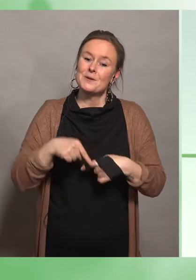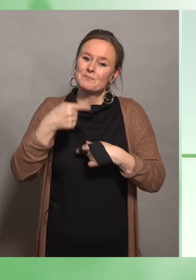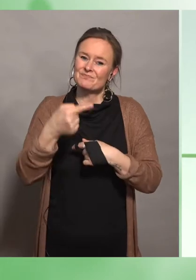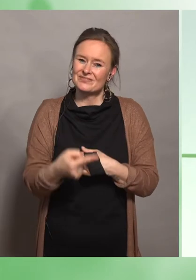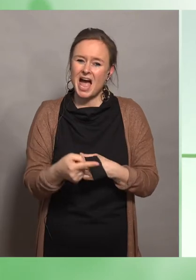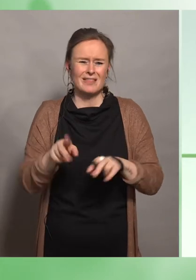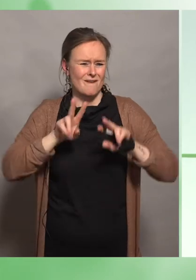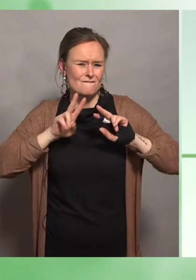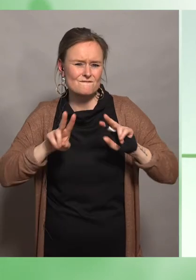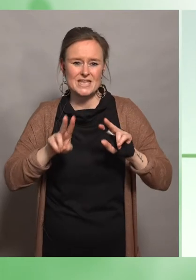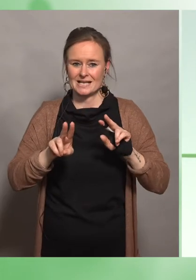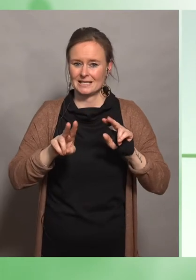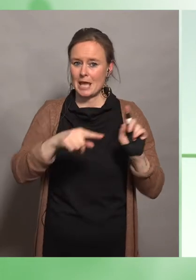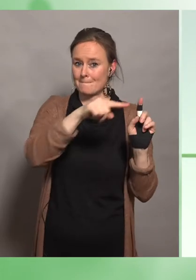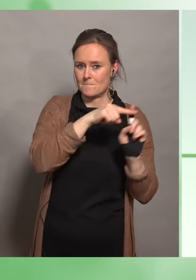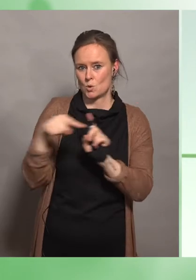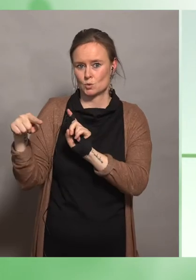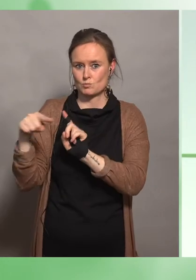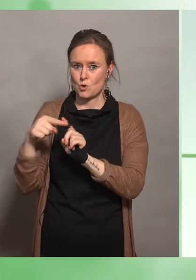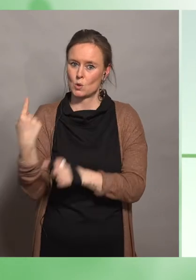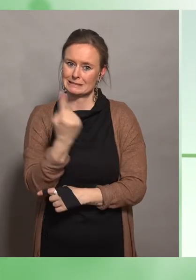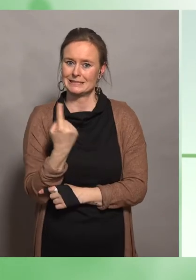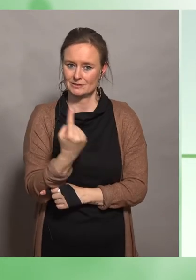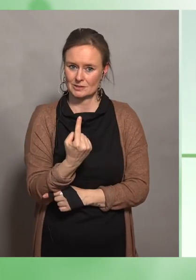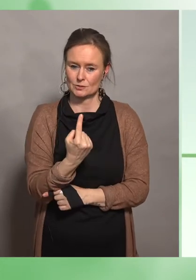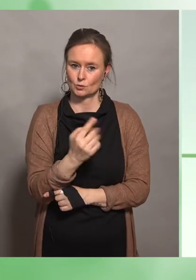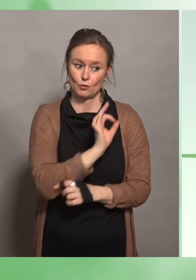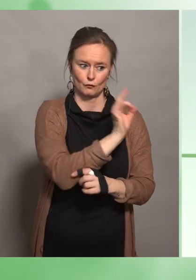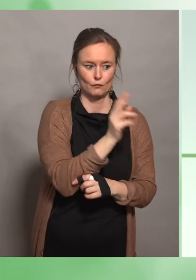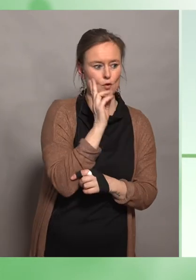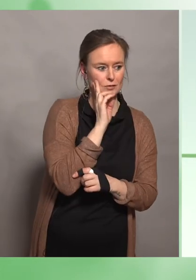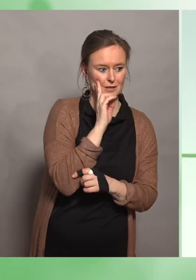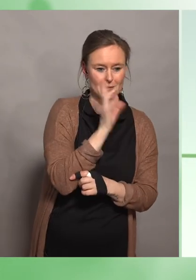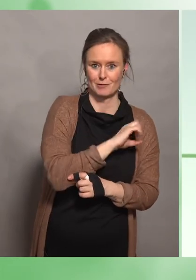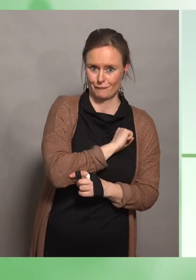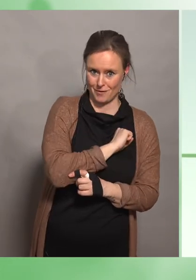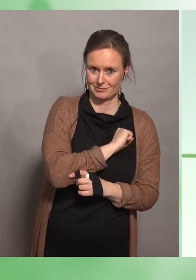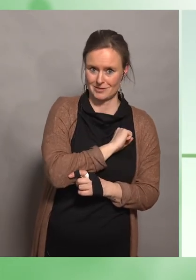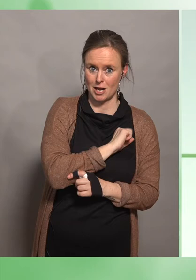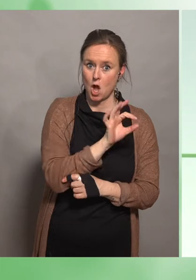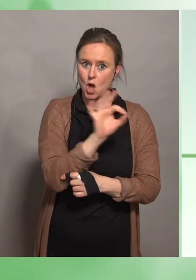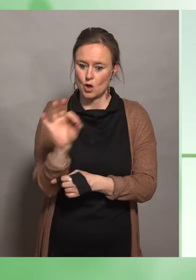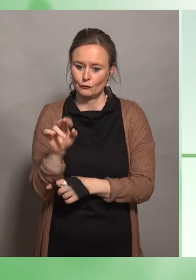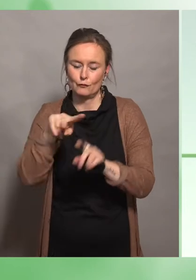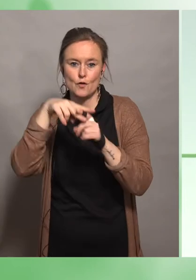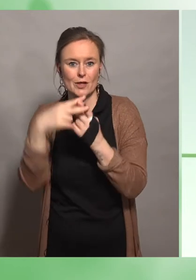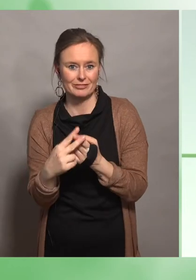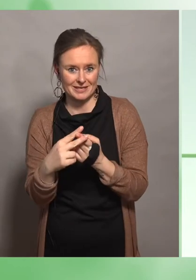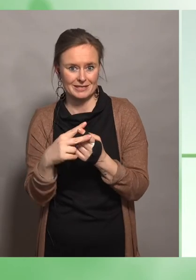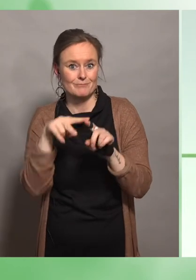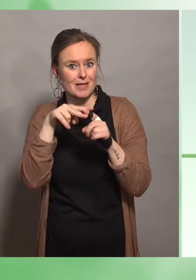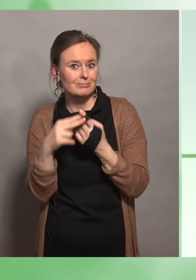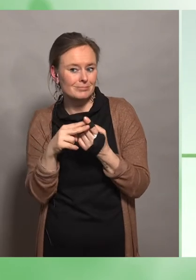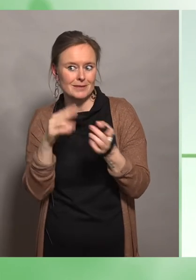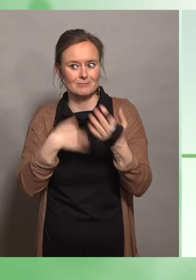echte Win-Win-Situation für jeden, für das Unternehmen, für das ganze Team. Das Team wird viel lockerer.